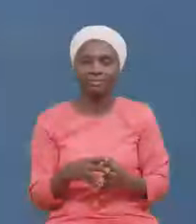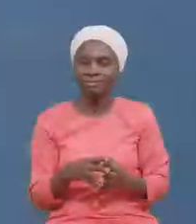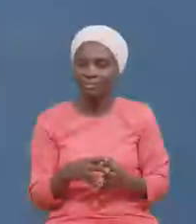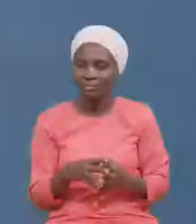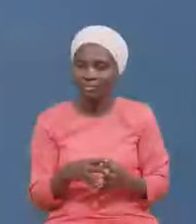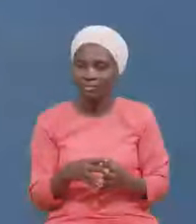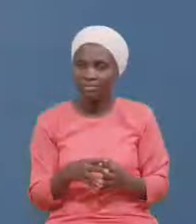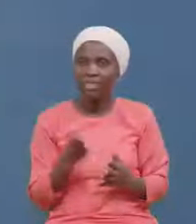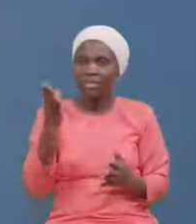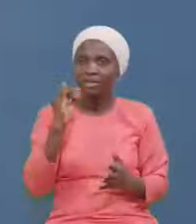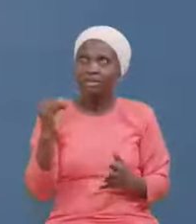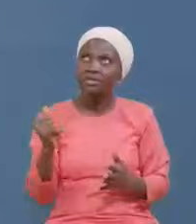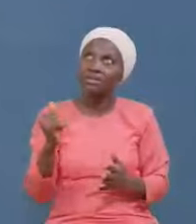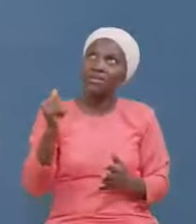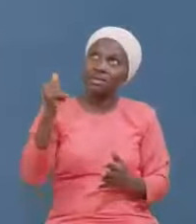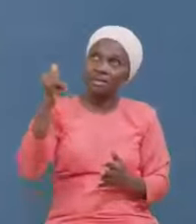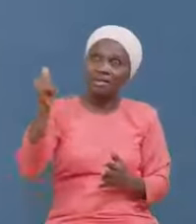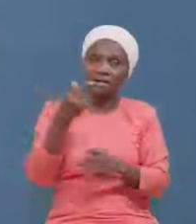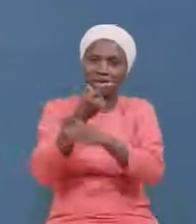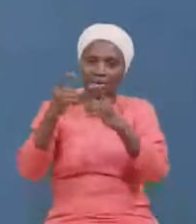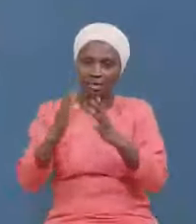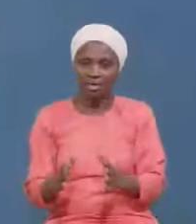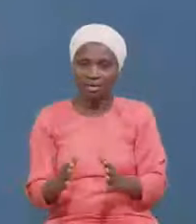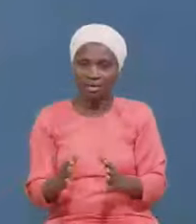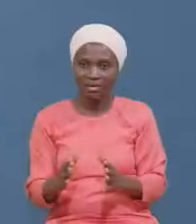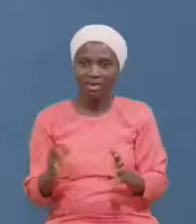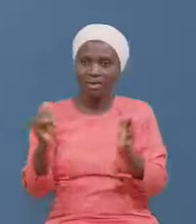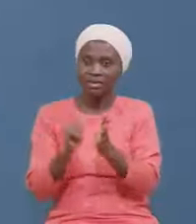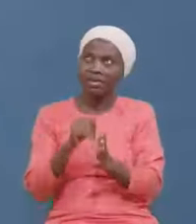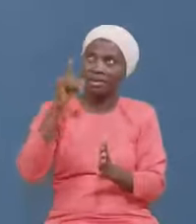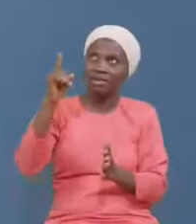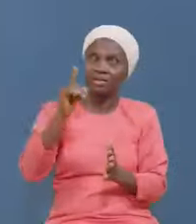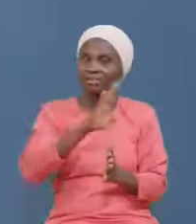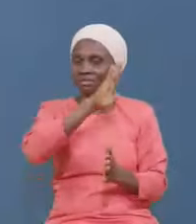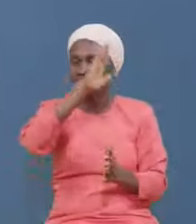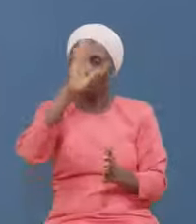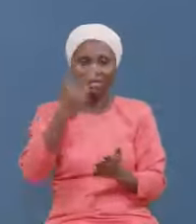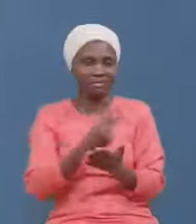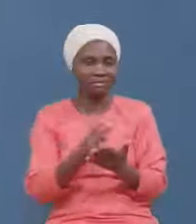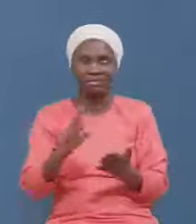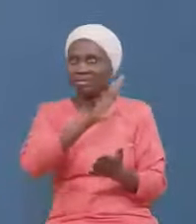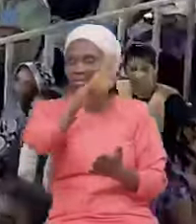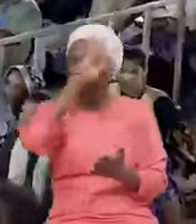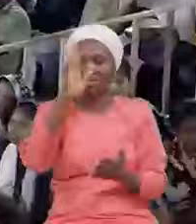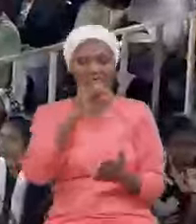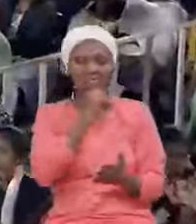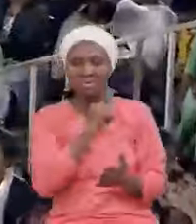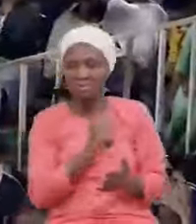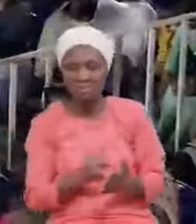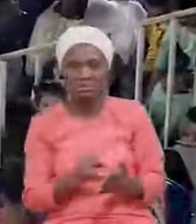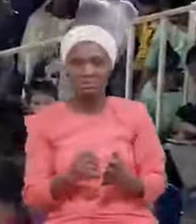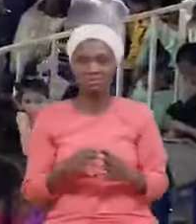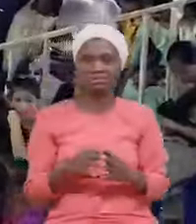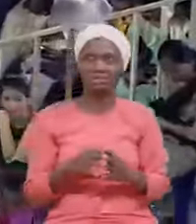a liberator. అయితే ఒక విడుదల ఇచ్చేవాడు ఉన్నాడు. That is never outdated. ఆయన ఎప్పటికీ outdate కాదు. He is